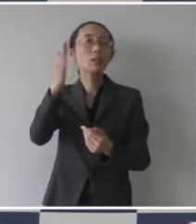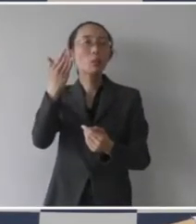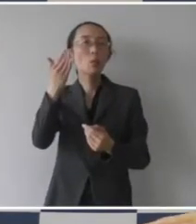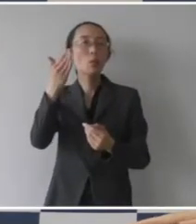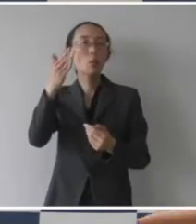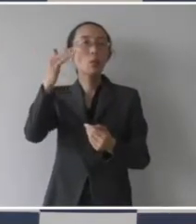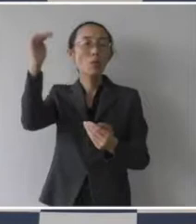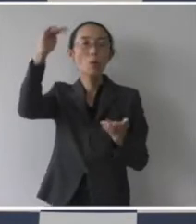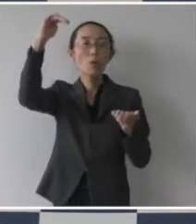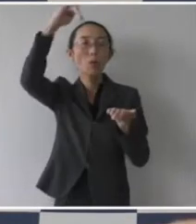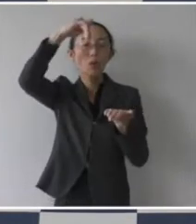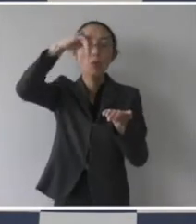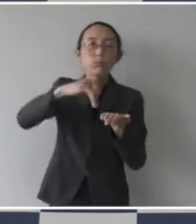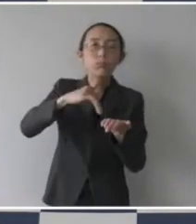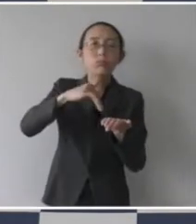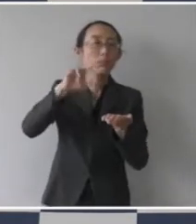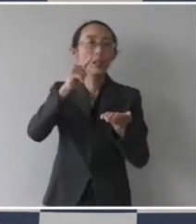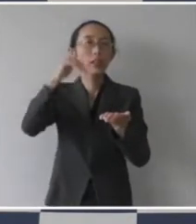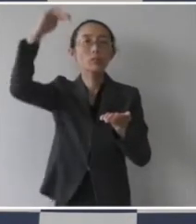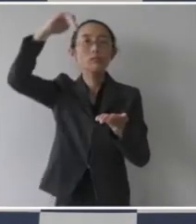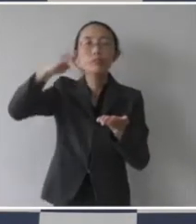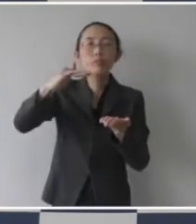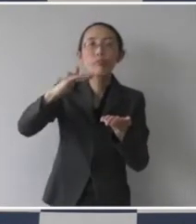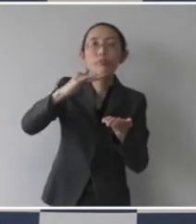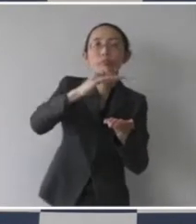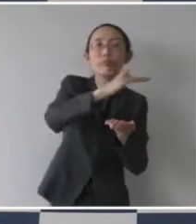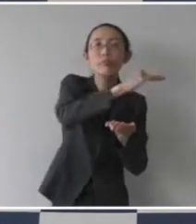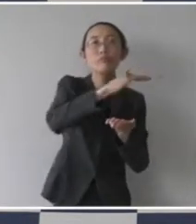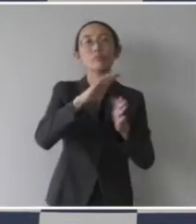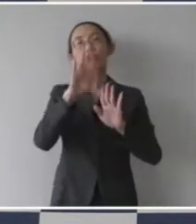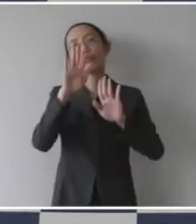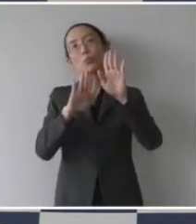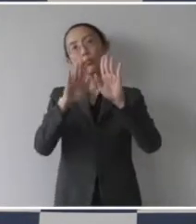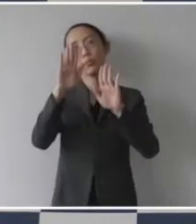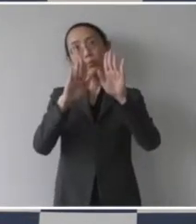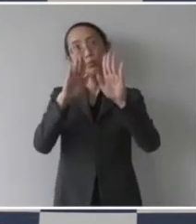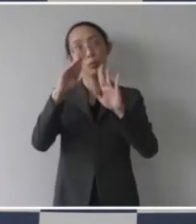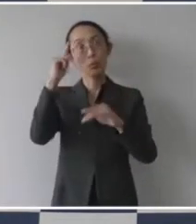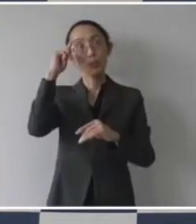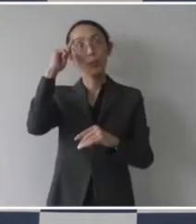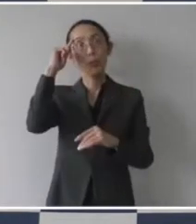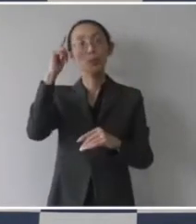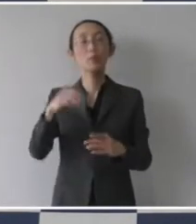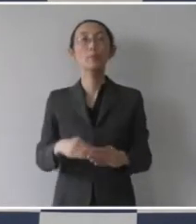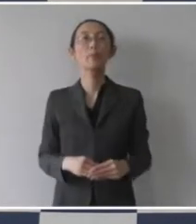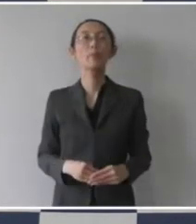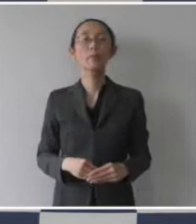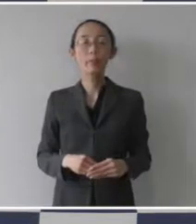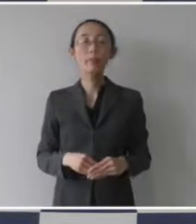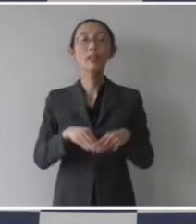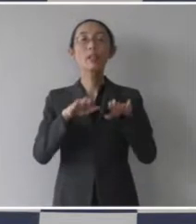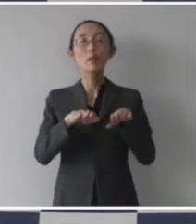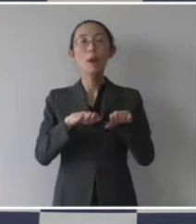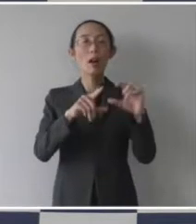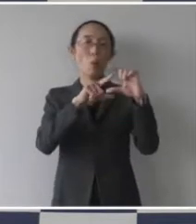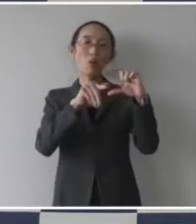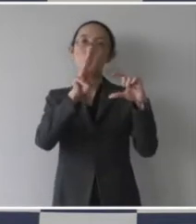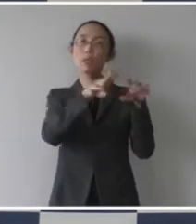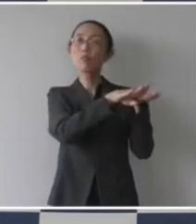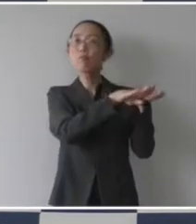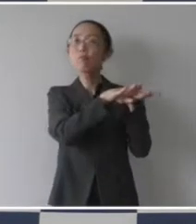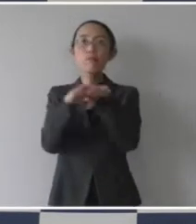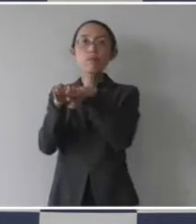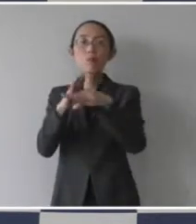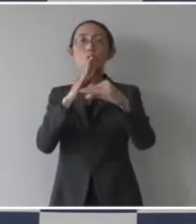まっていると、そこからぐっと下がりきらない状況だなというふうに思っております。まあ、大型連休で人の移動がか